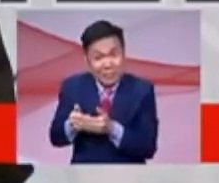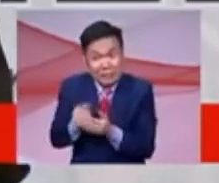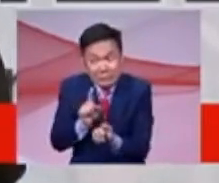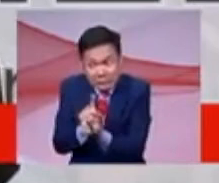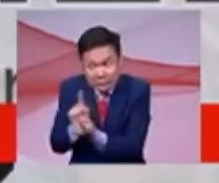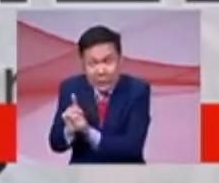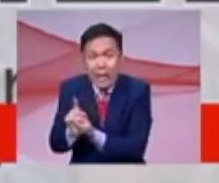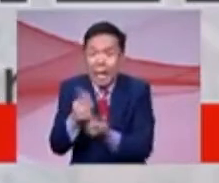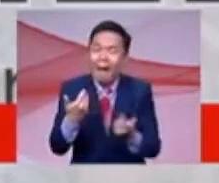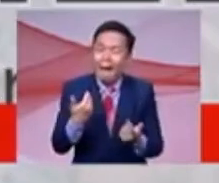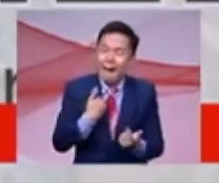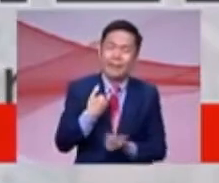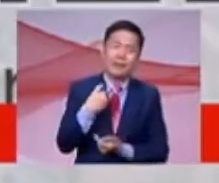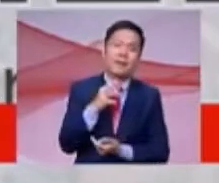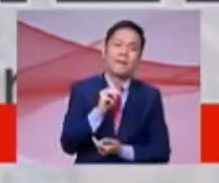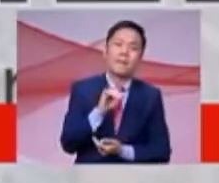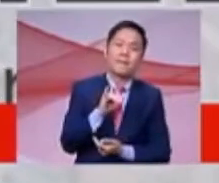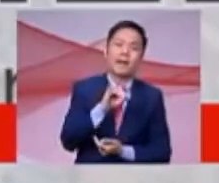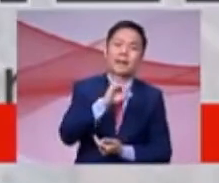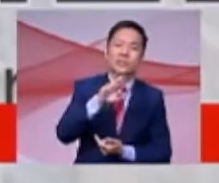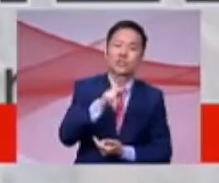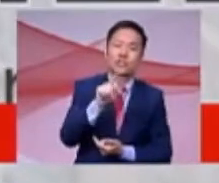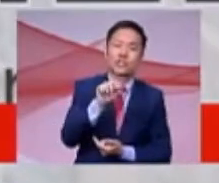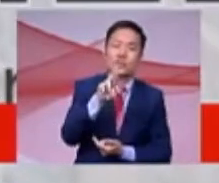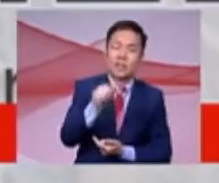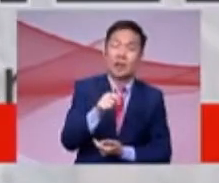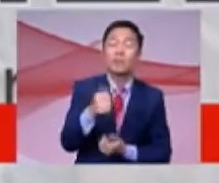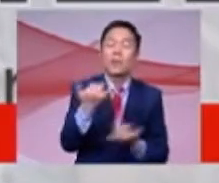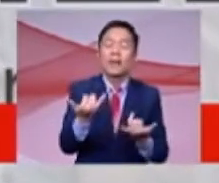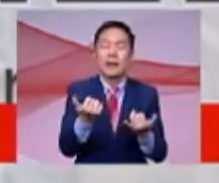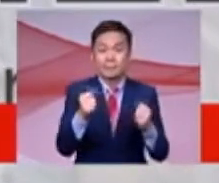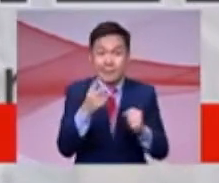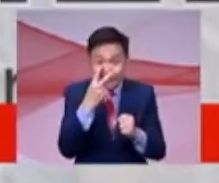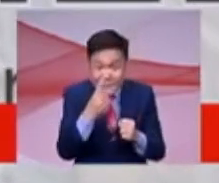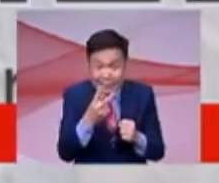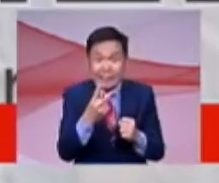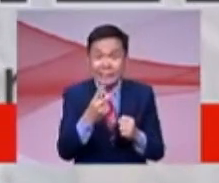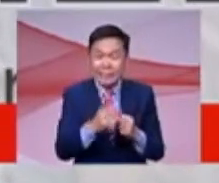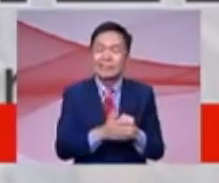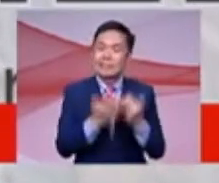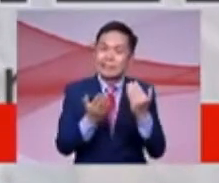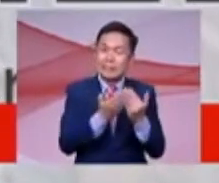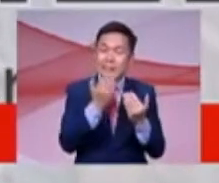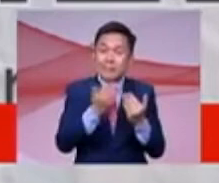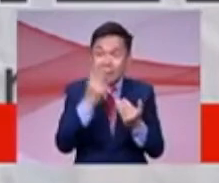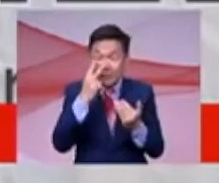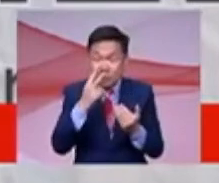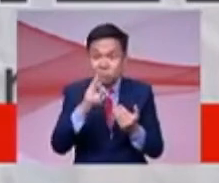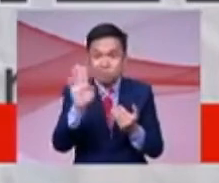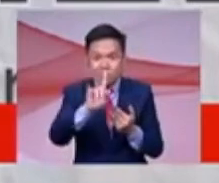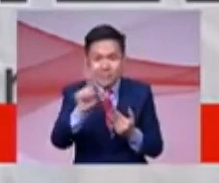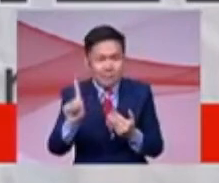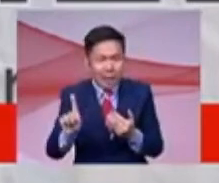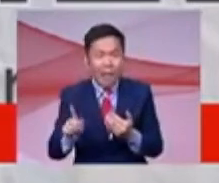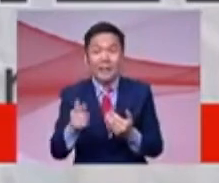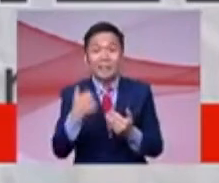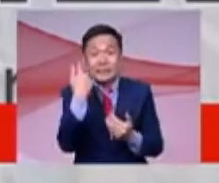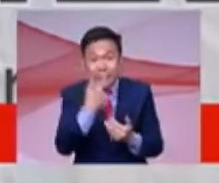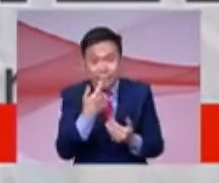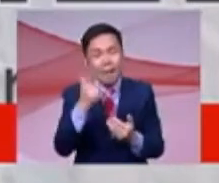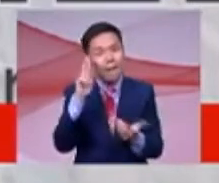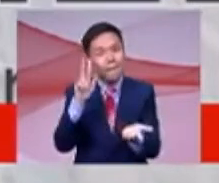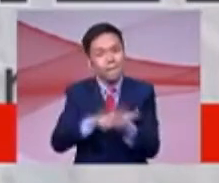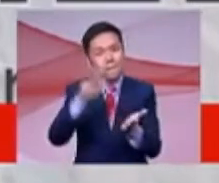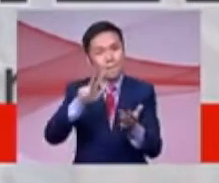My Sejahtera, dan ini akan membantu kita untuk melihat kes-kes atau mengasingkan kes-kes yang positif. Jadi mereka yang